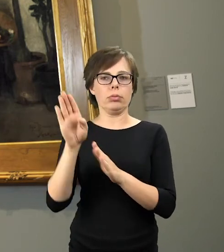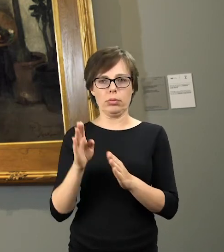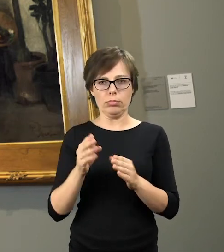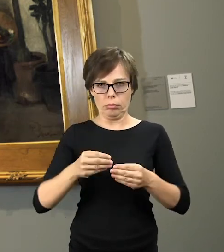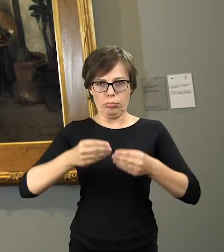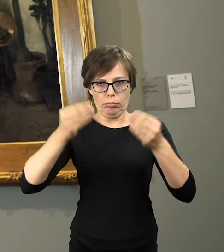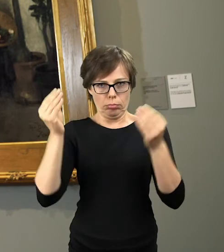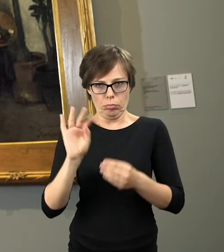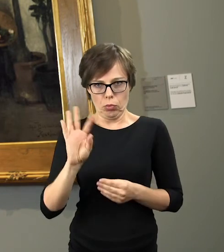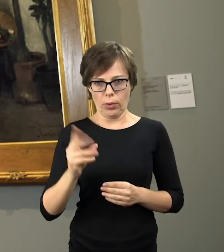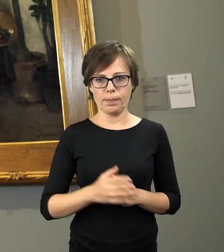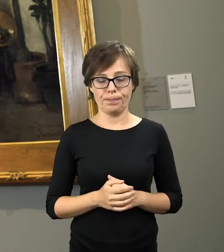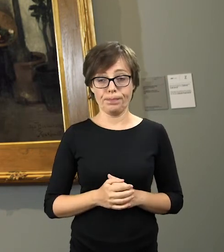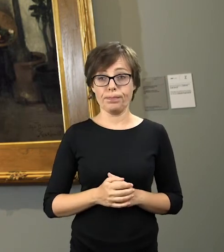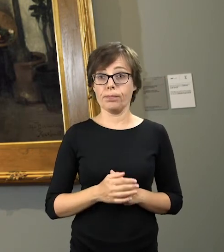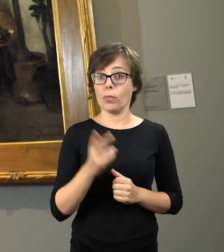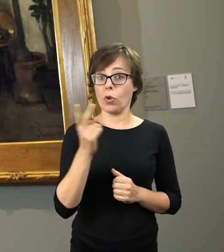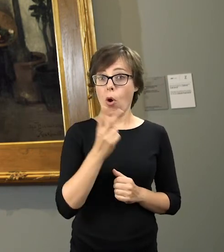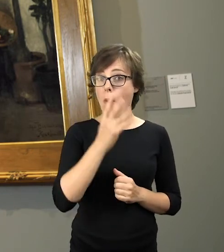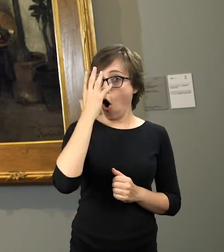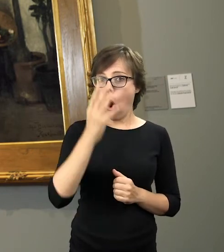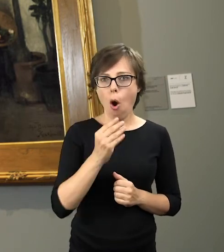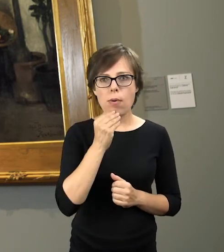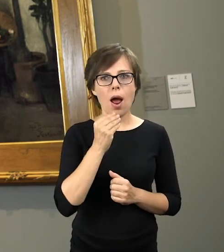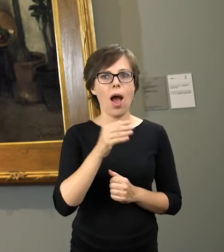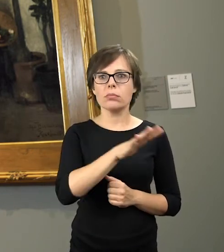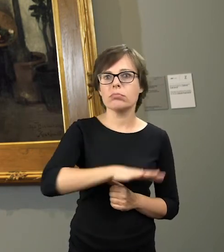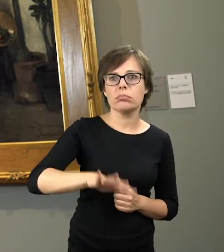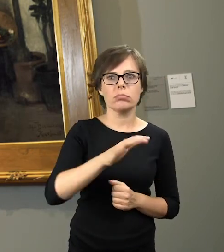oczywiście zrobiły ogromne wrażenie.